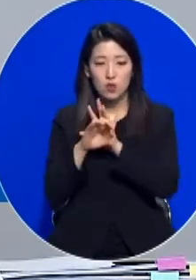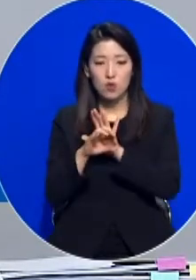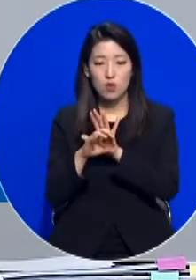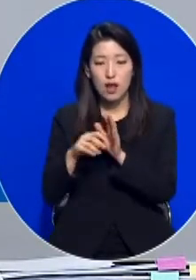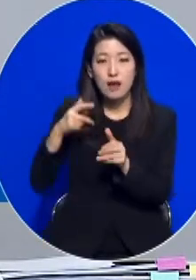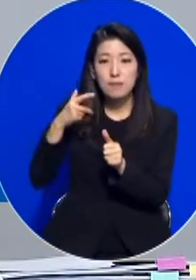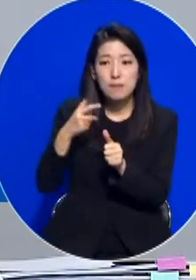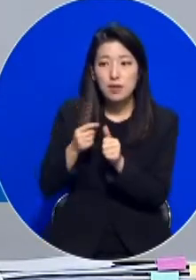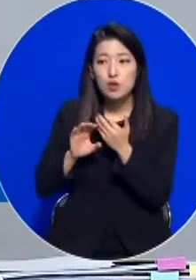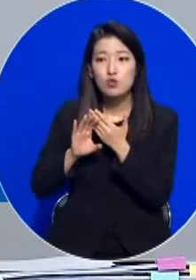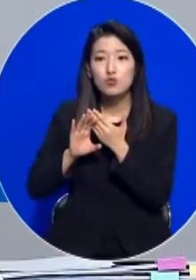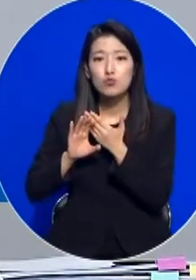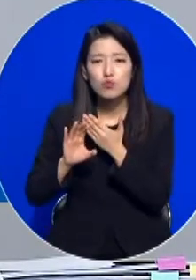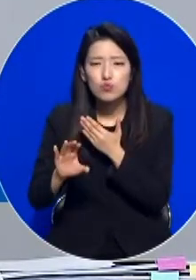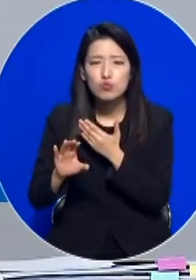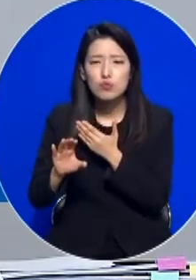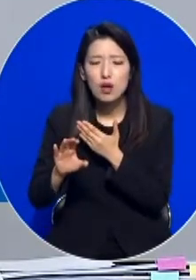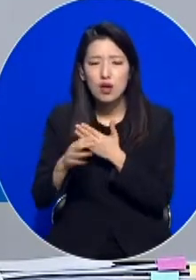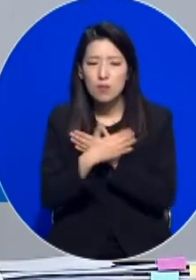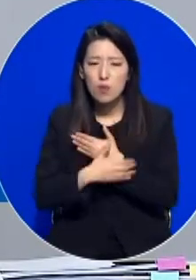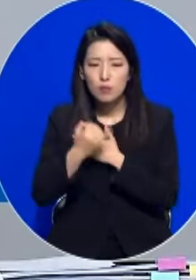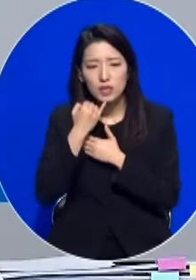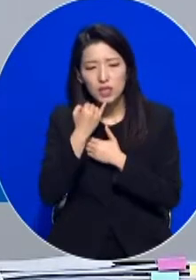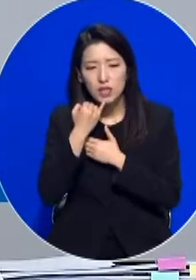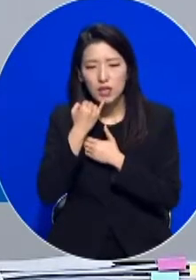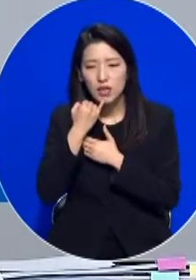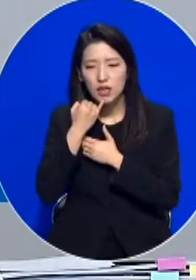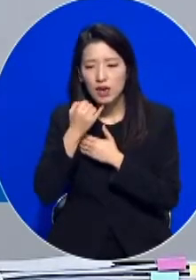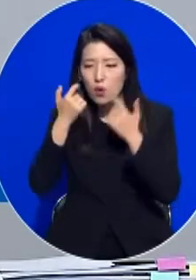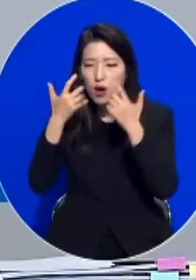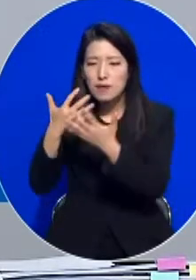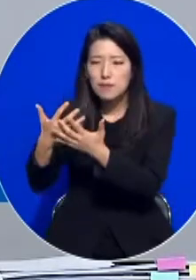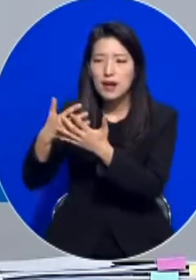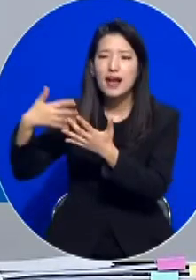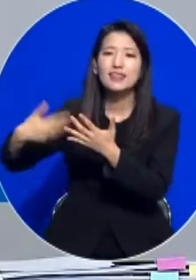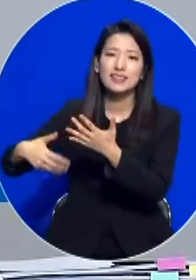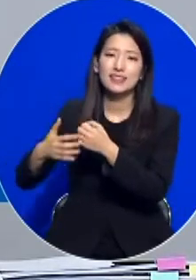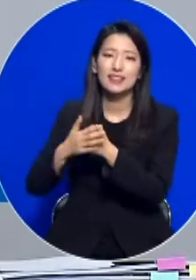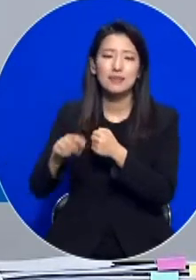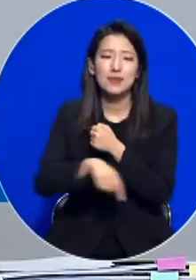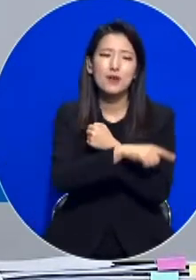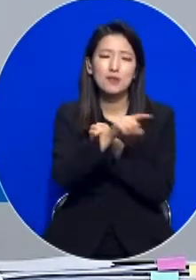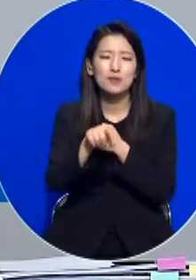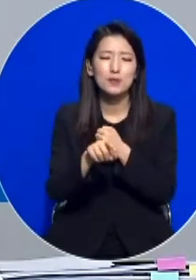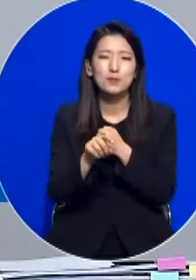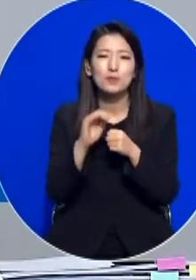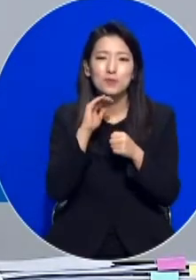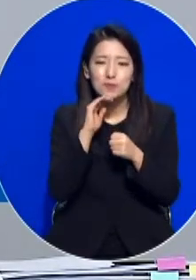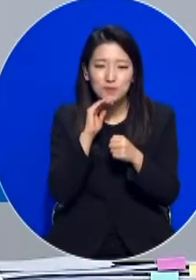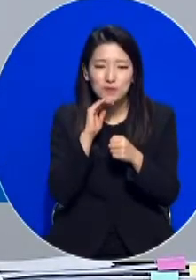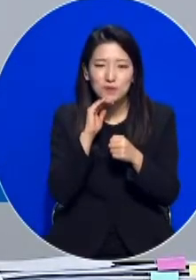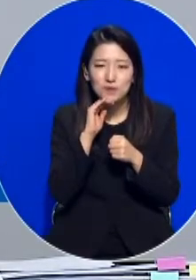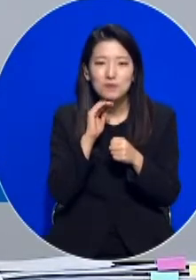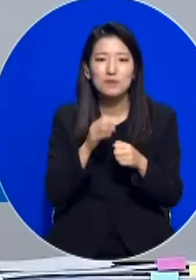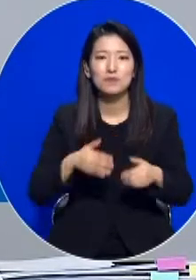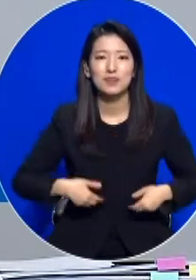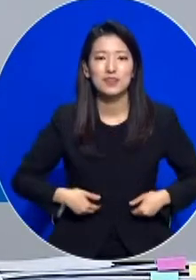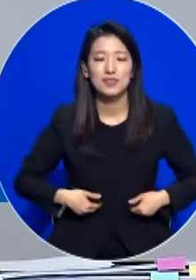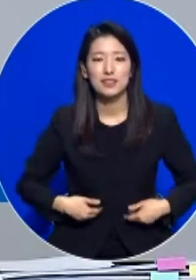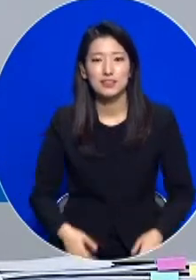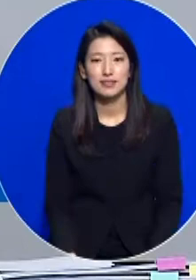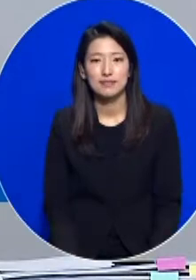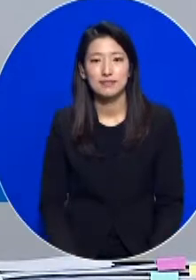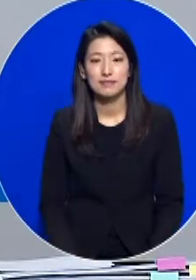대한 임상 연구 결과가 나오기 전까지는 백신 접종을 권장하고 있지 않습니다. 또한